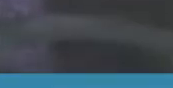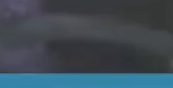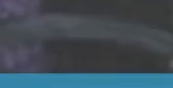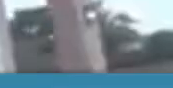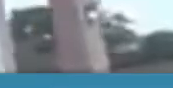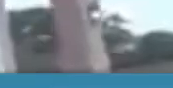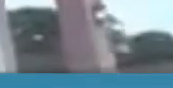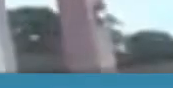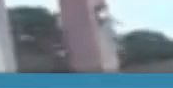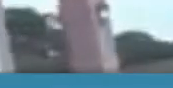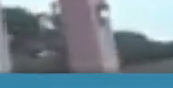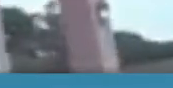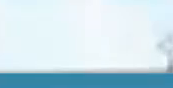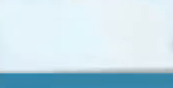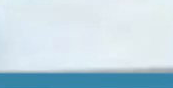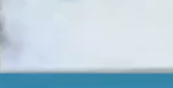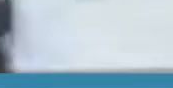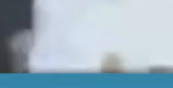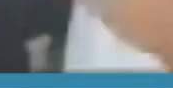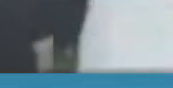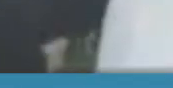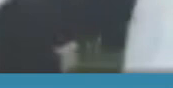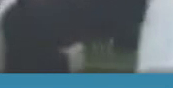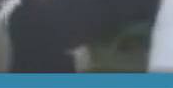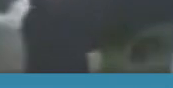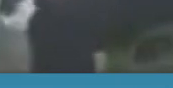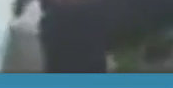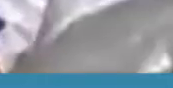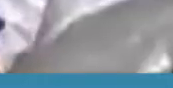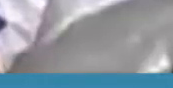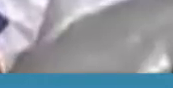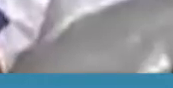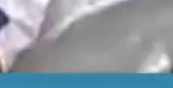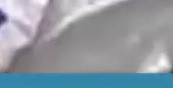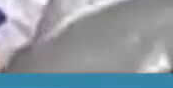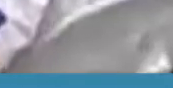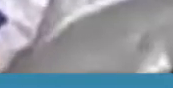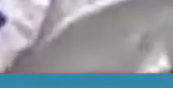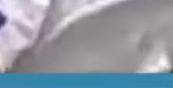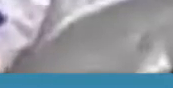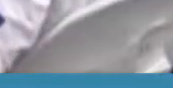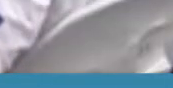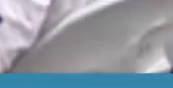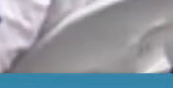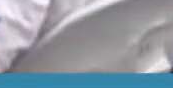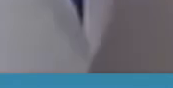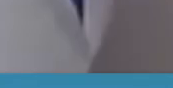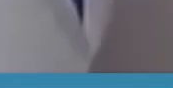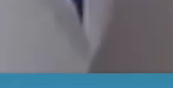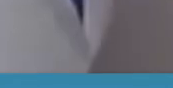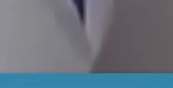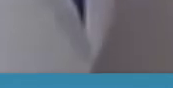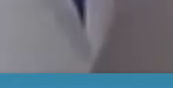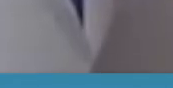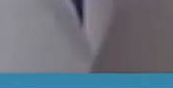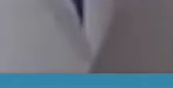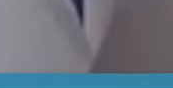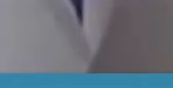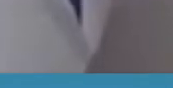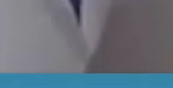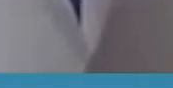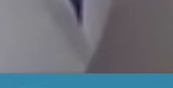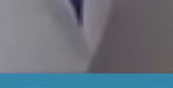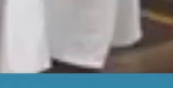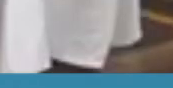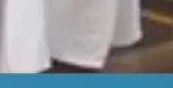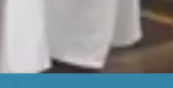งทุนตามโมเดลเศรษฐกิจ BCG วงเงิน 12,500 ล้านบาทขณะนี้อยู่ระหว่างดำเนินการซึ่งจะ